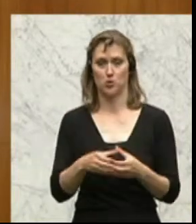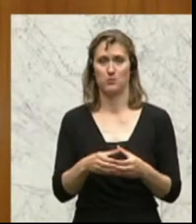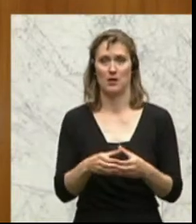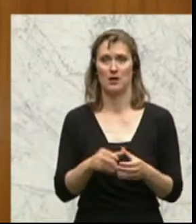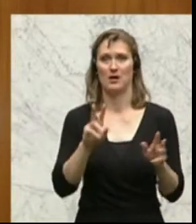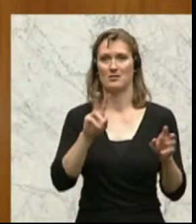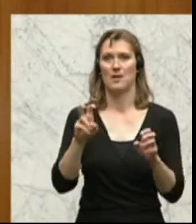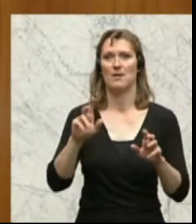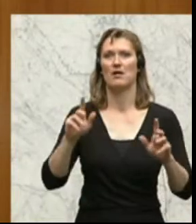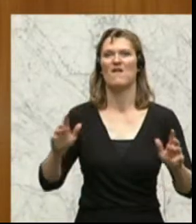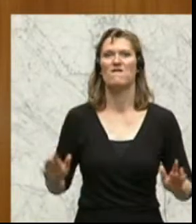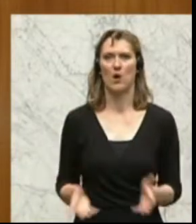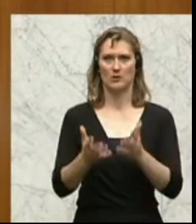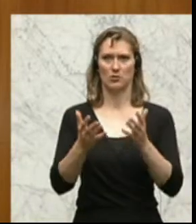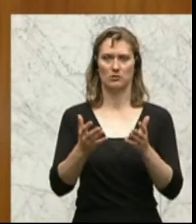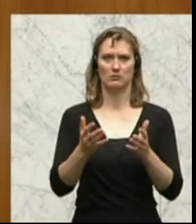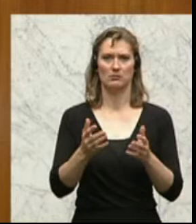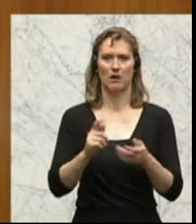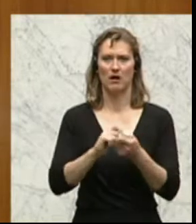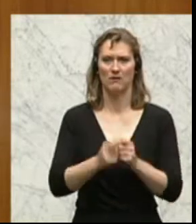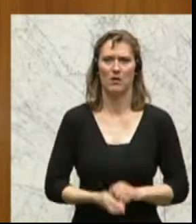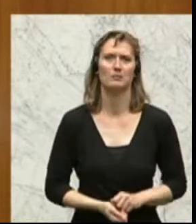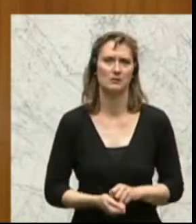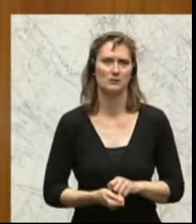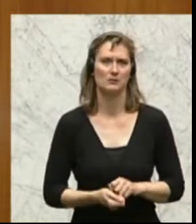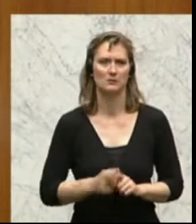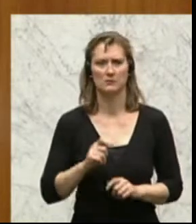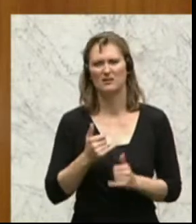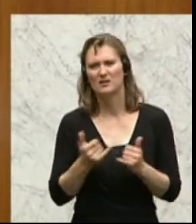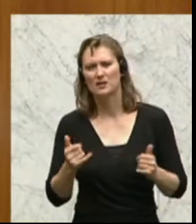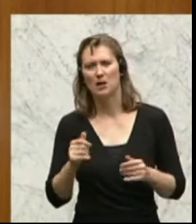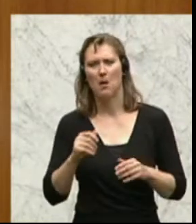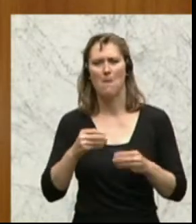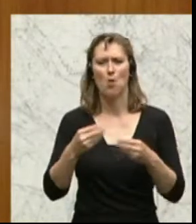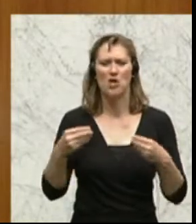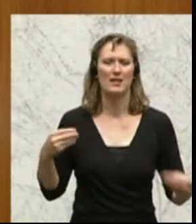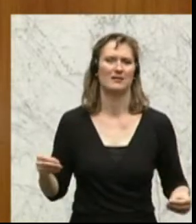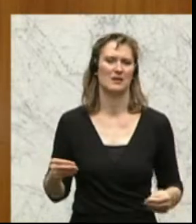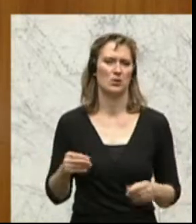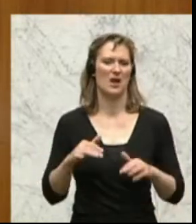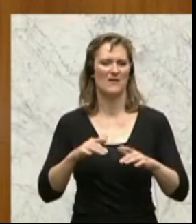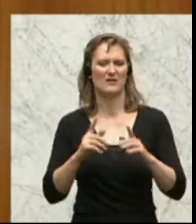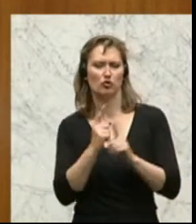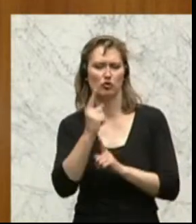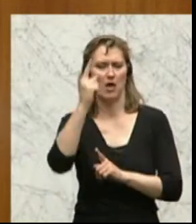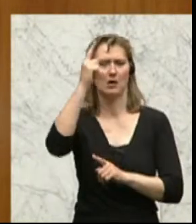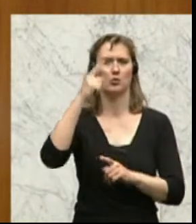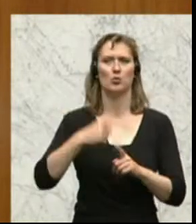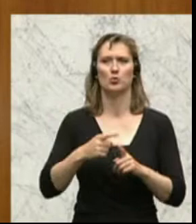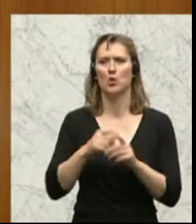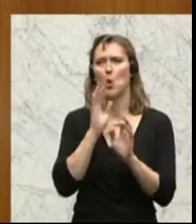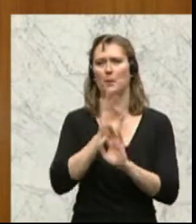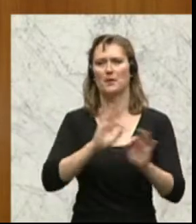Förderungen und deren Reform, insbesondere durch Modernisierung, Effizienzsteigerung und Optimierung des Ressourceneinsatzes,